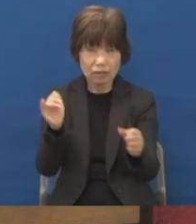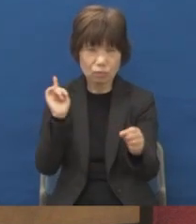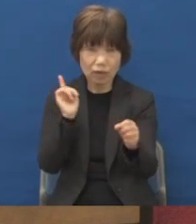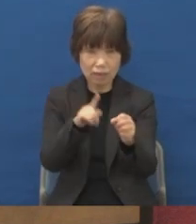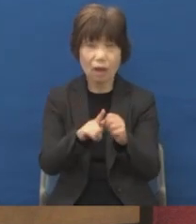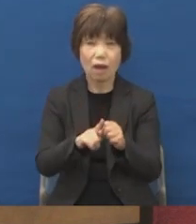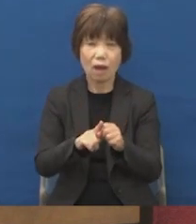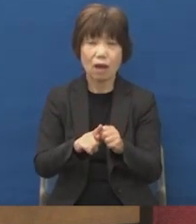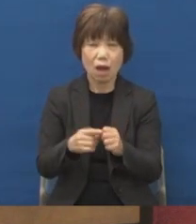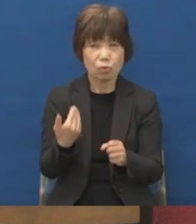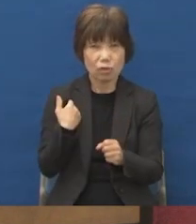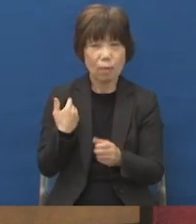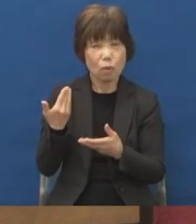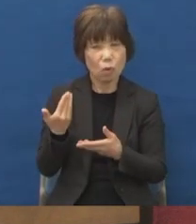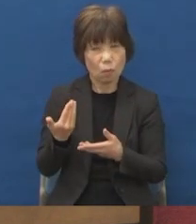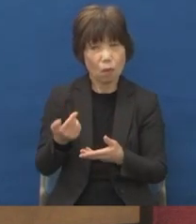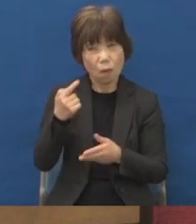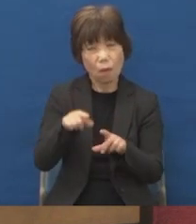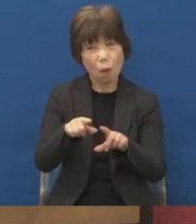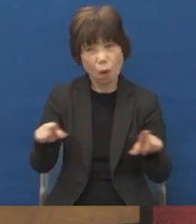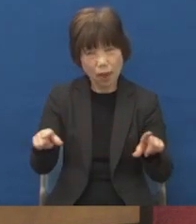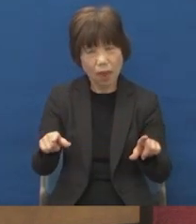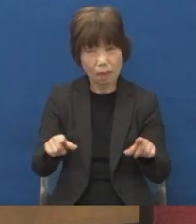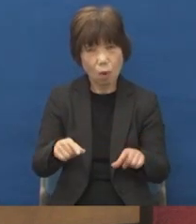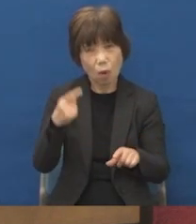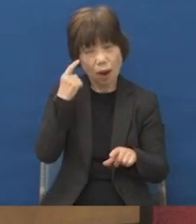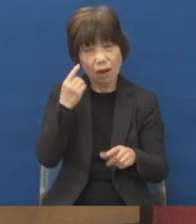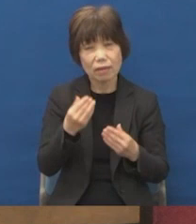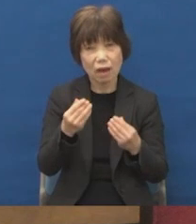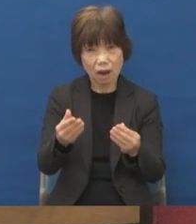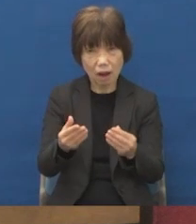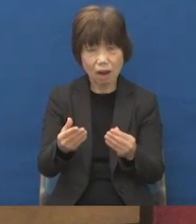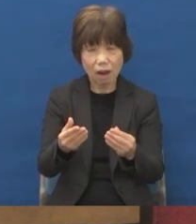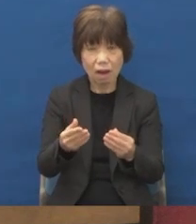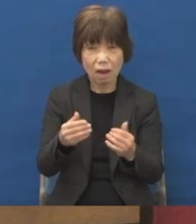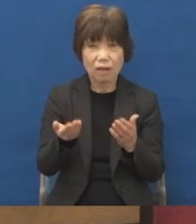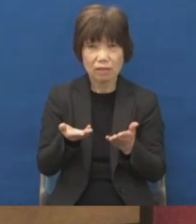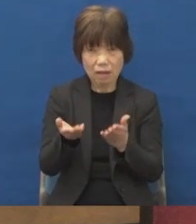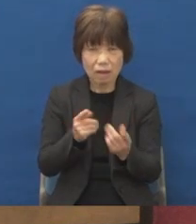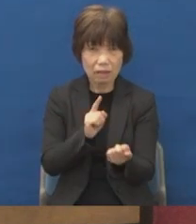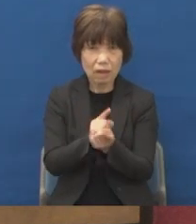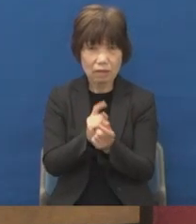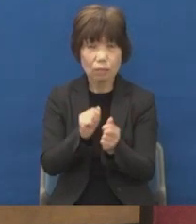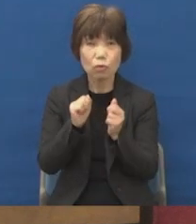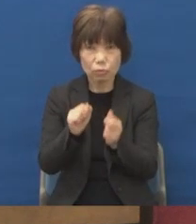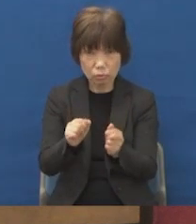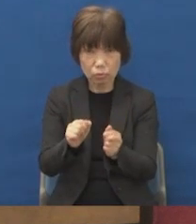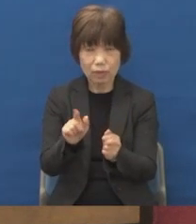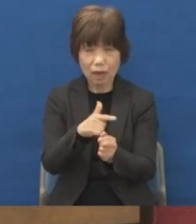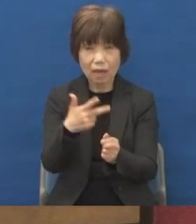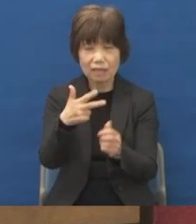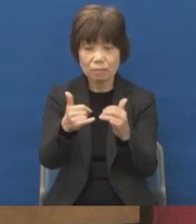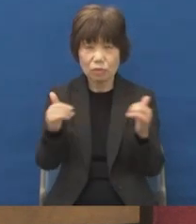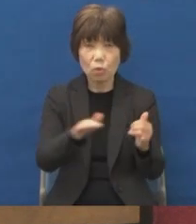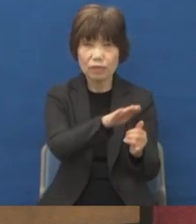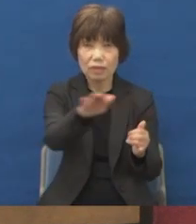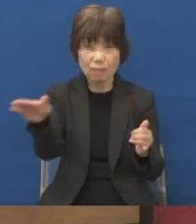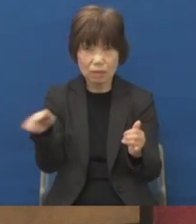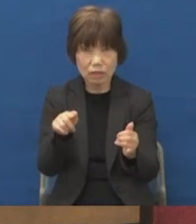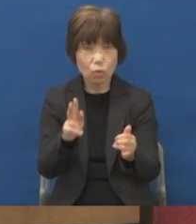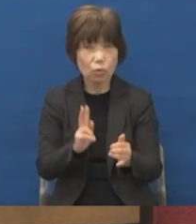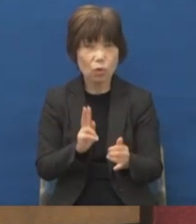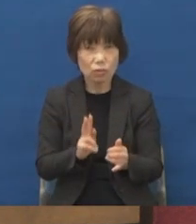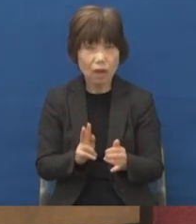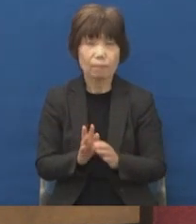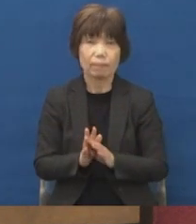平性も考慮しながら、しっかりと震災対策に取り組んでいただくとともに、市民の皆様に対しては、こう